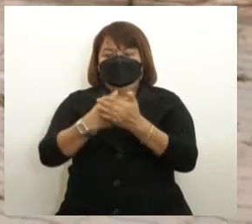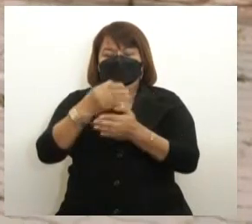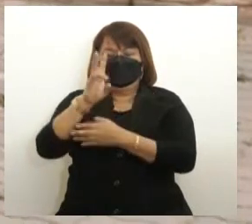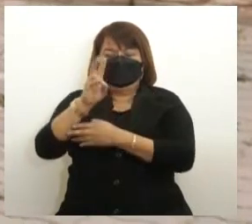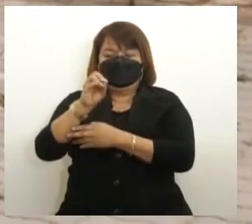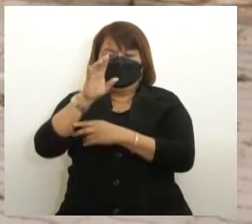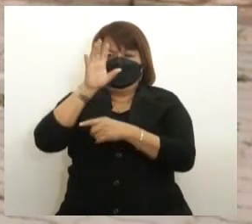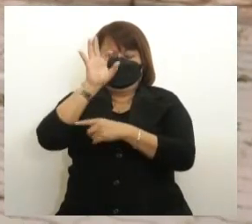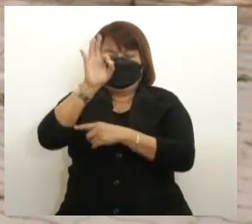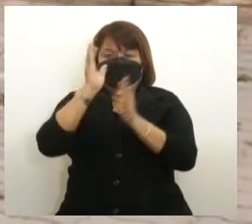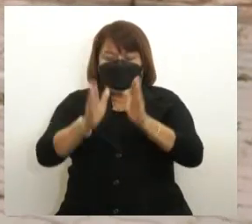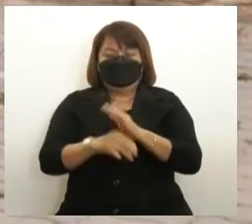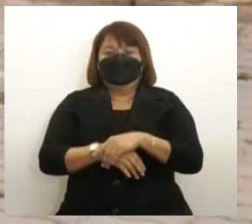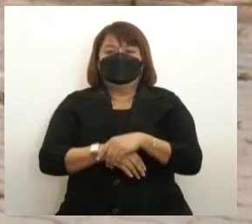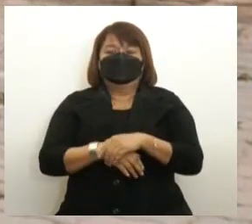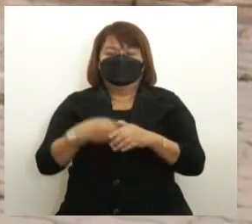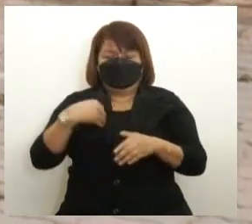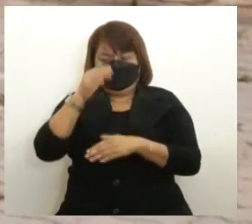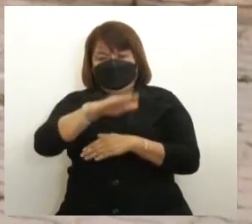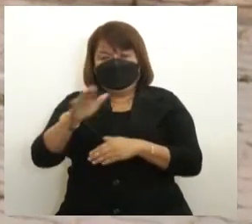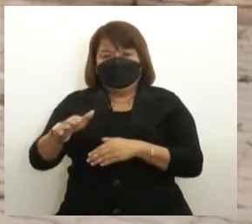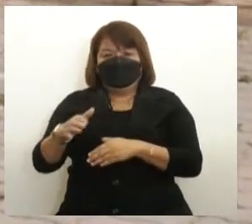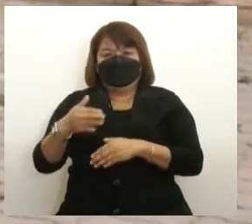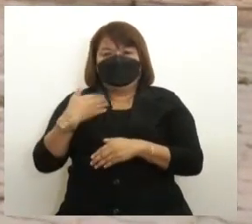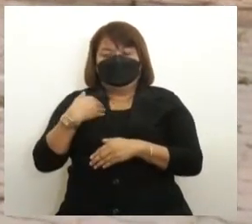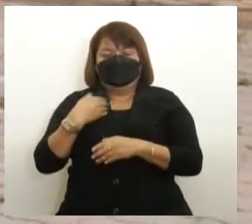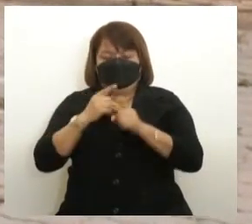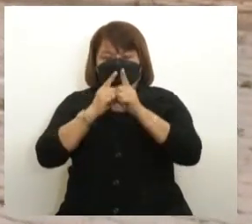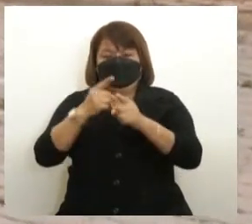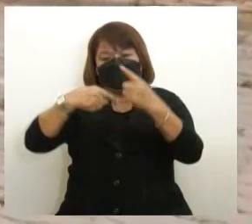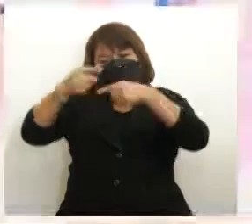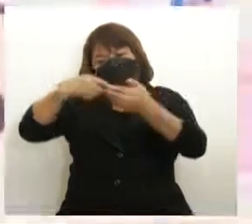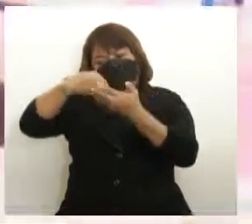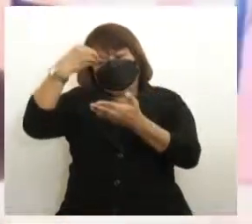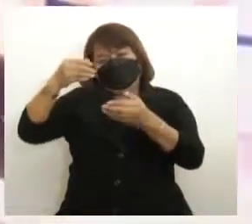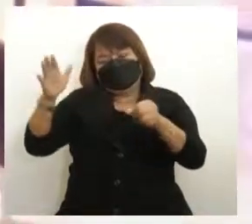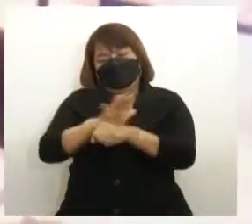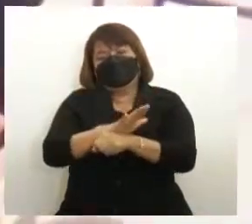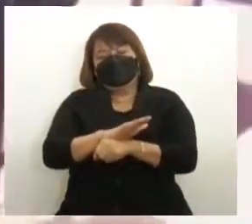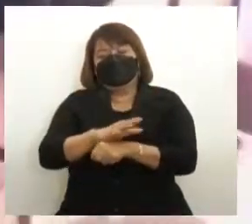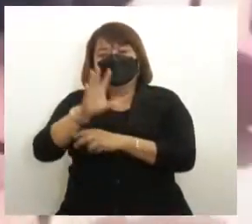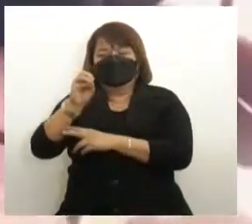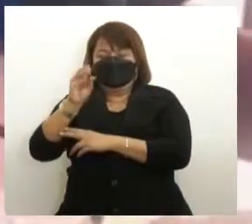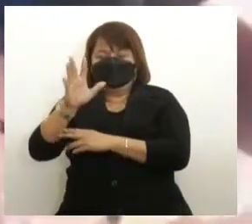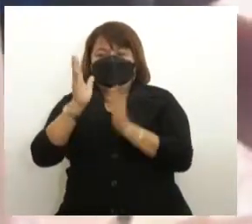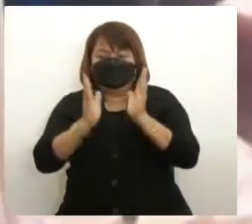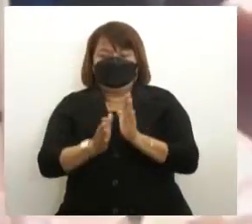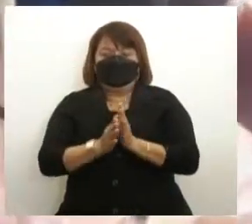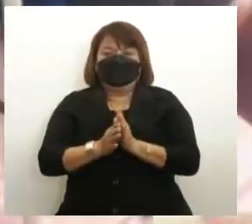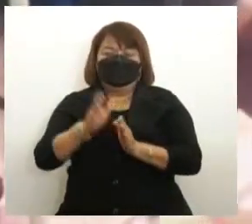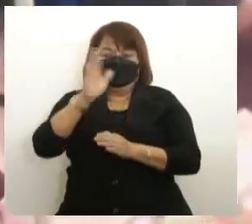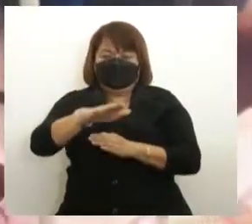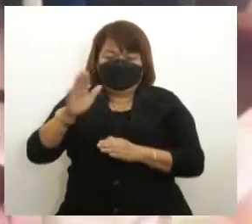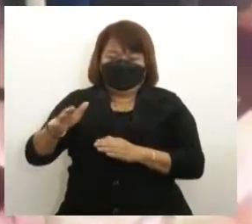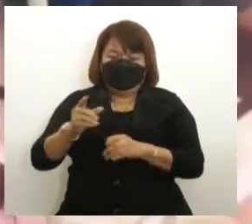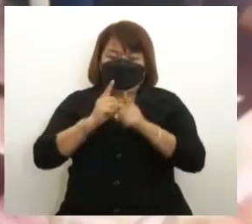ว่าใน79คนเป็นนักเรียนที่สามารถติดตามกลับมาเรียนได้55คนใน55คนนี้เป็นนักเรียนที่สาม